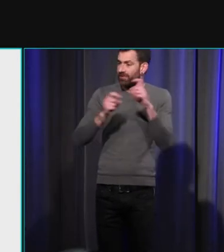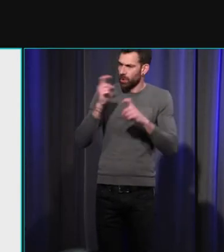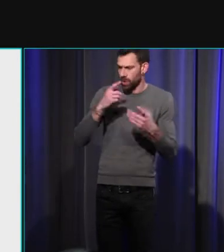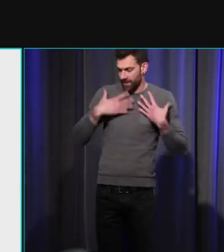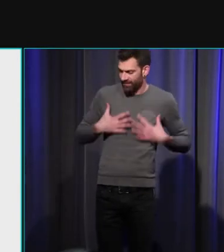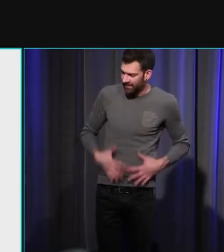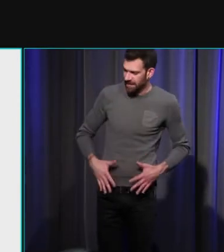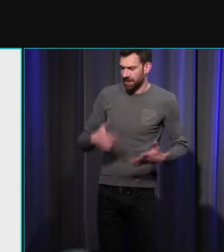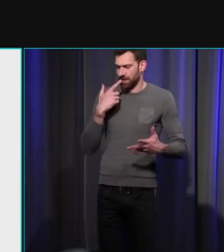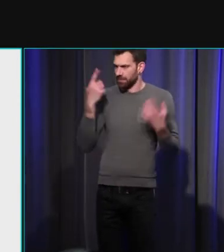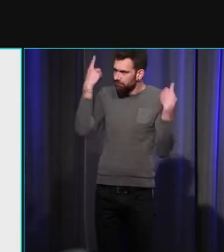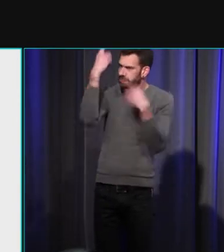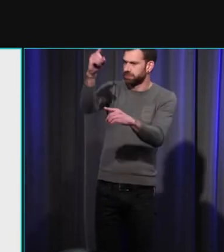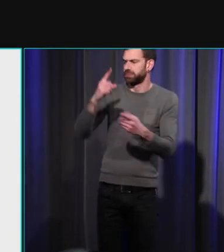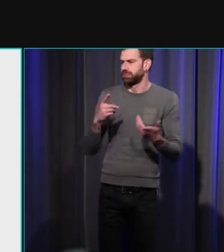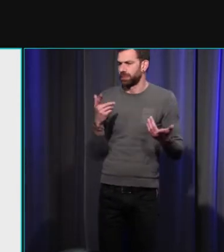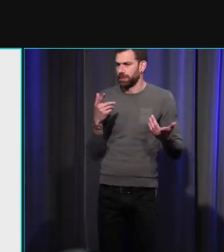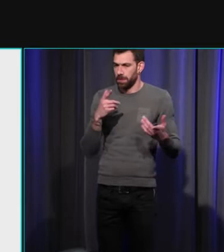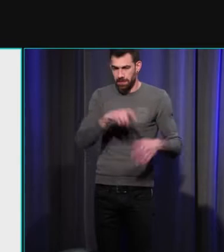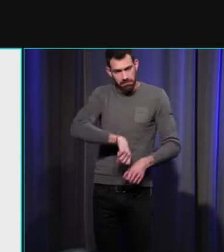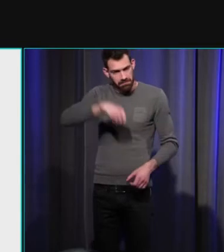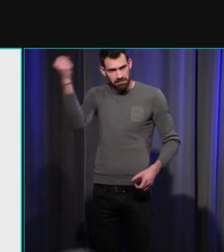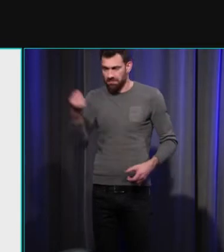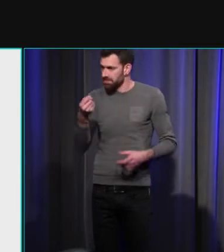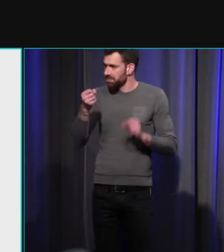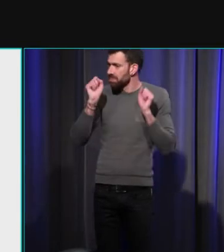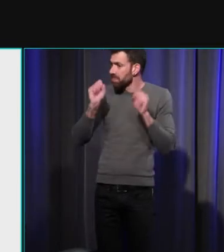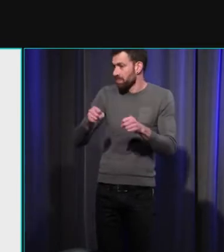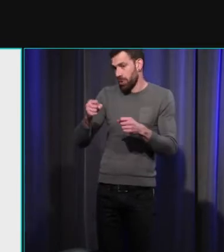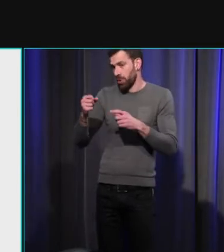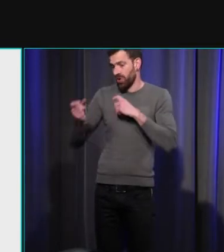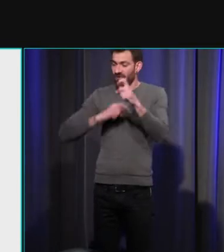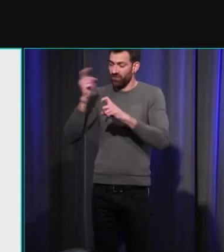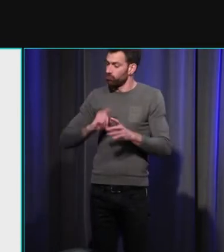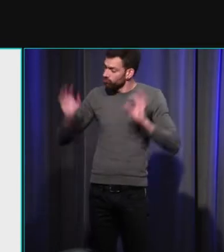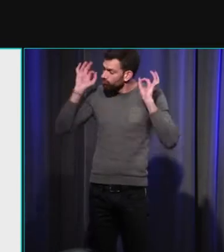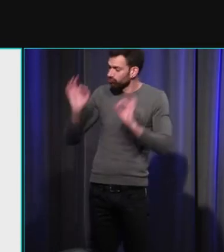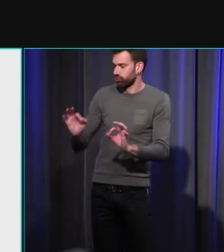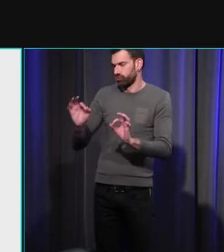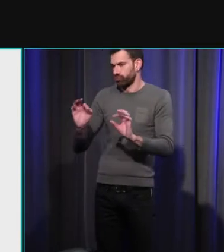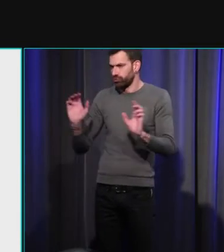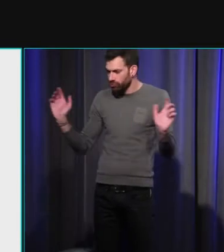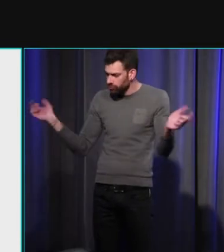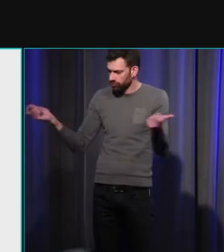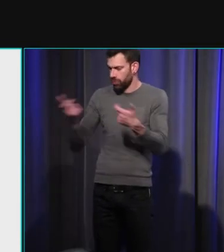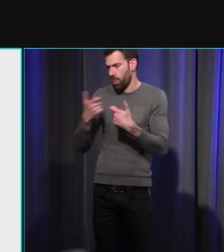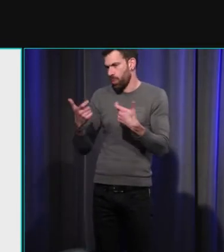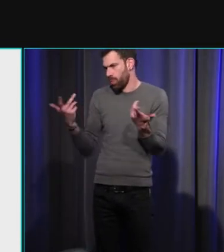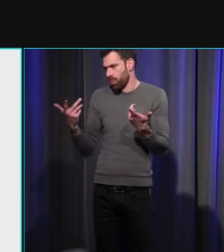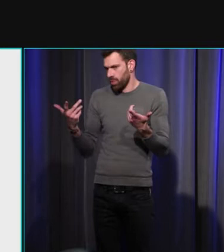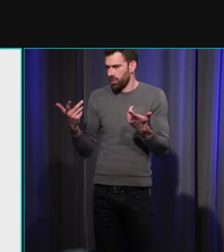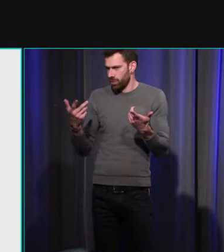anglaise qui peut être celui de la violence légitime maîtrise et de tenues par